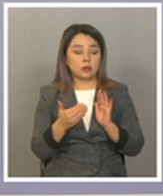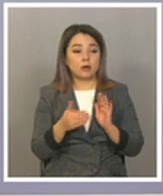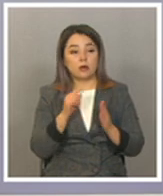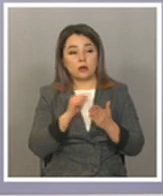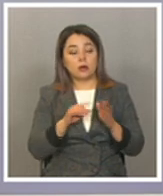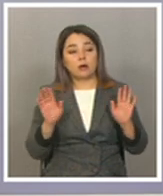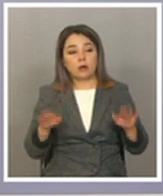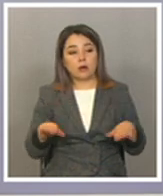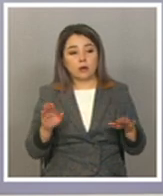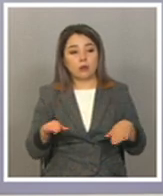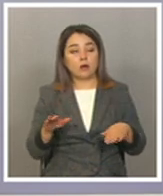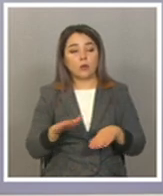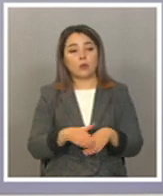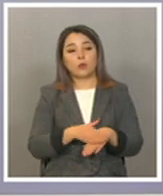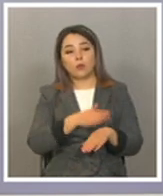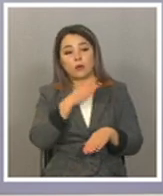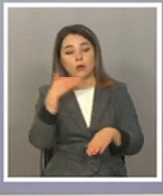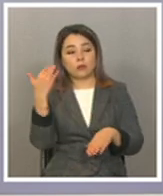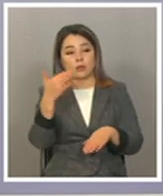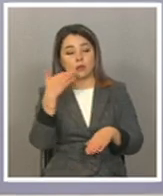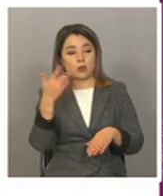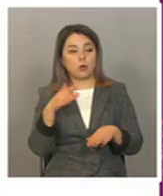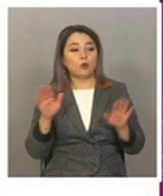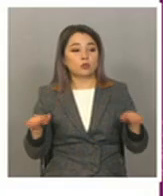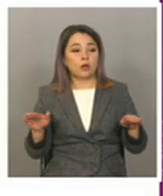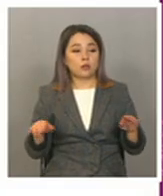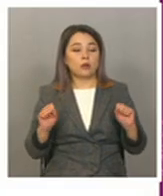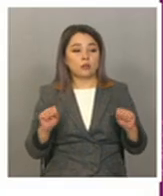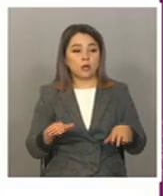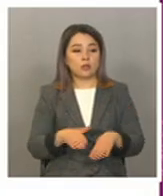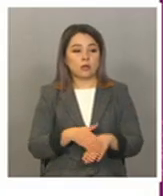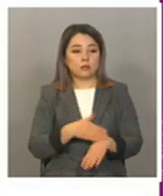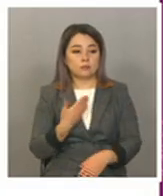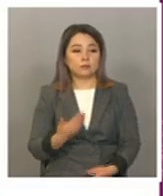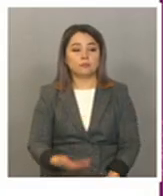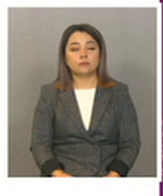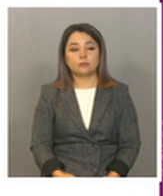шауада ұзақ ұшалады.